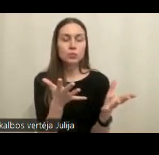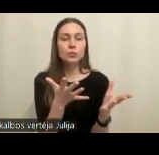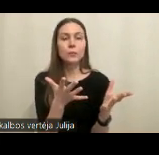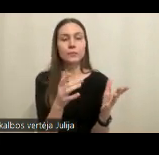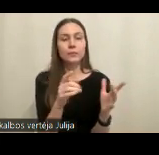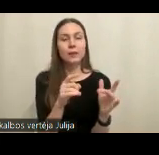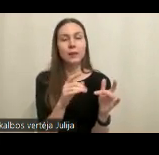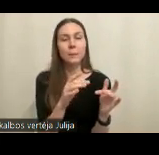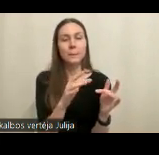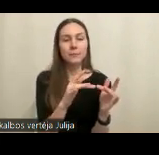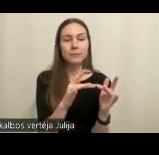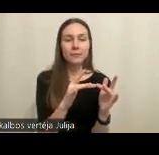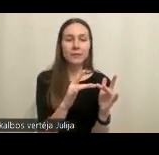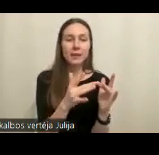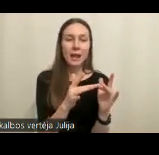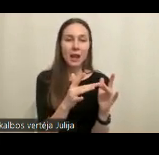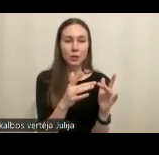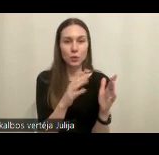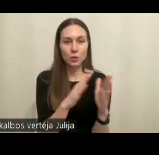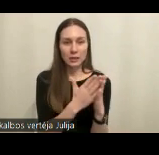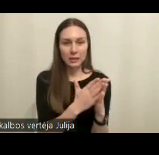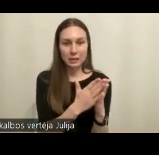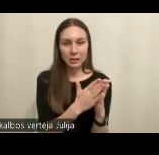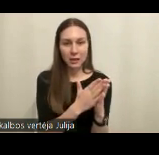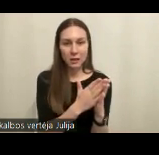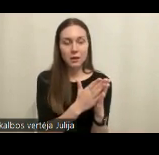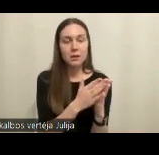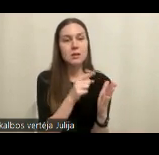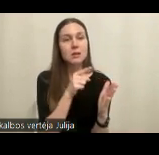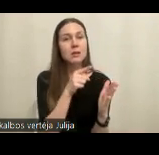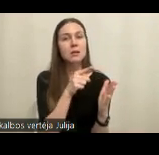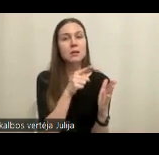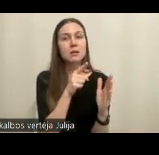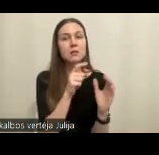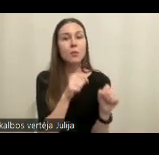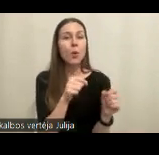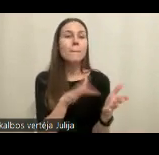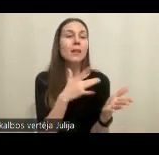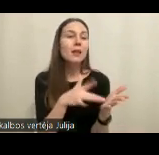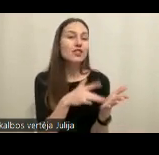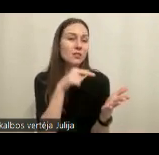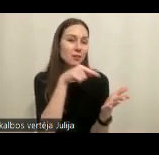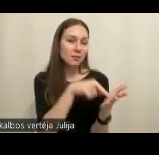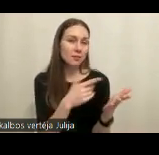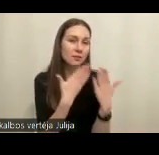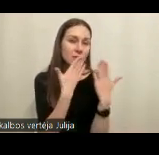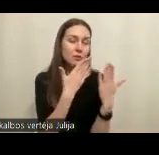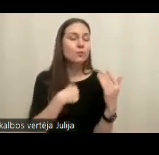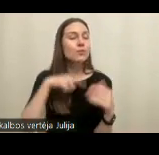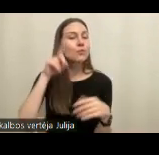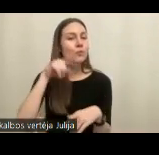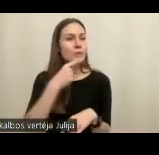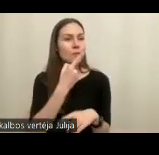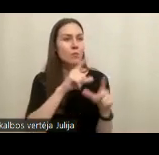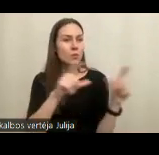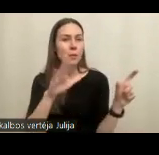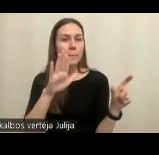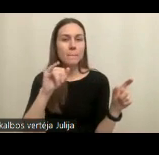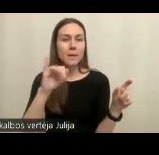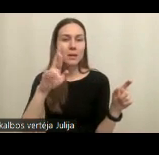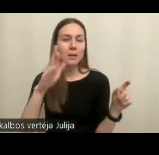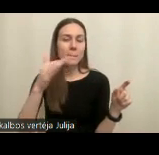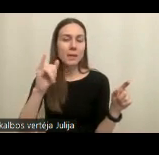skaitimą ir elektroninės knygas, kurias galima plačiai tiesiog skaityti. Tai aš žinau mokyklą, vieną mokyklą Birmingeme,